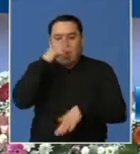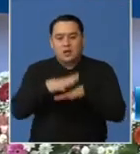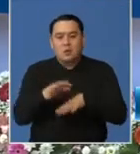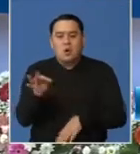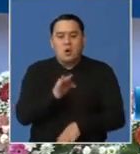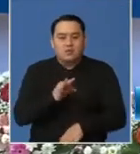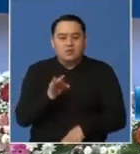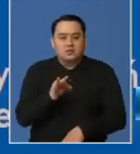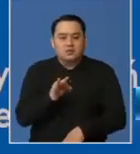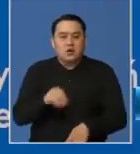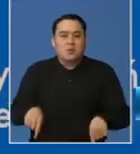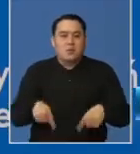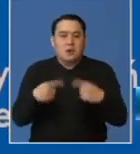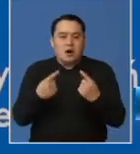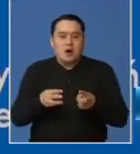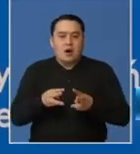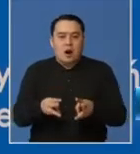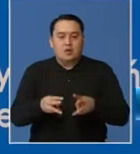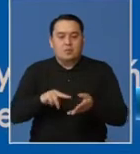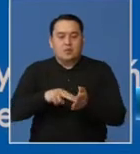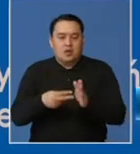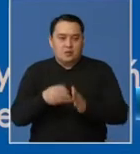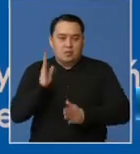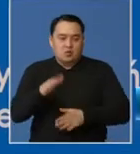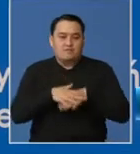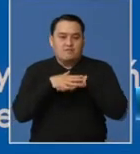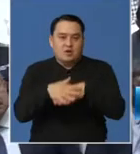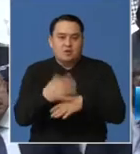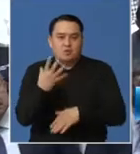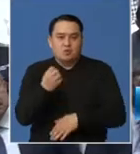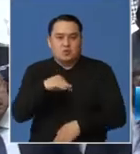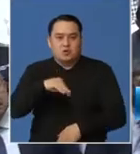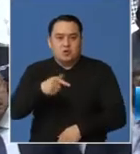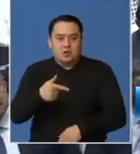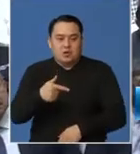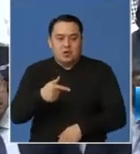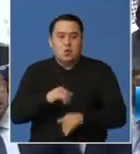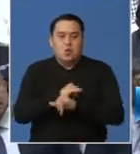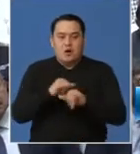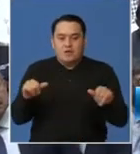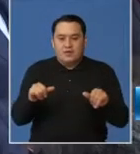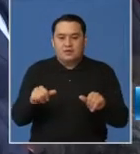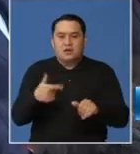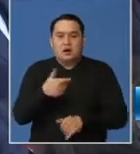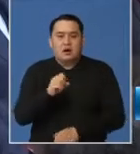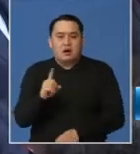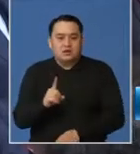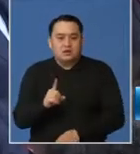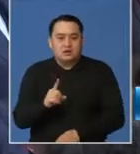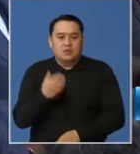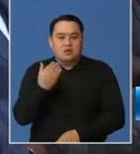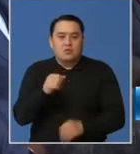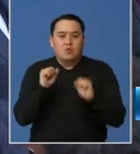Алматинской области, модернизация котельных уже в планах. Также выделяется 500 миллионов тенге на увеличение темпов газификации и